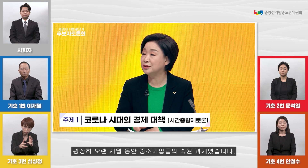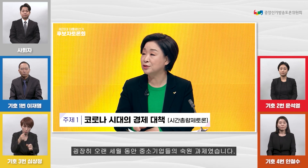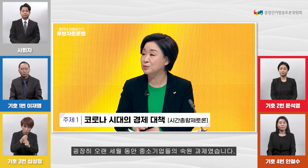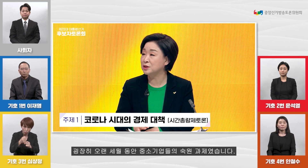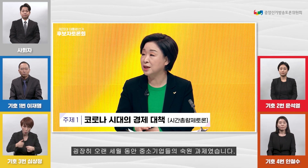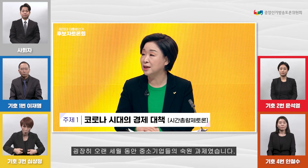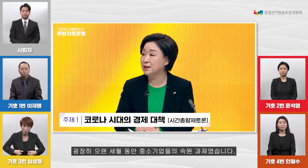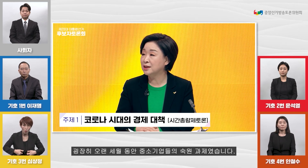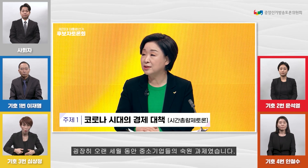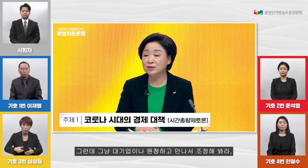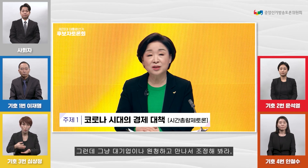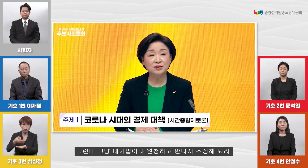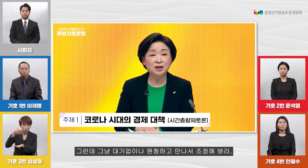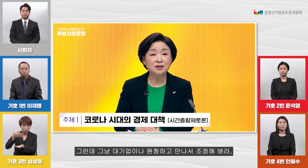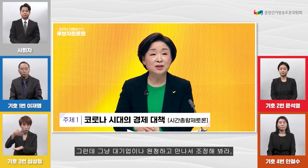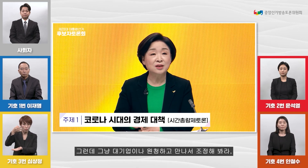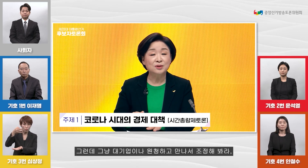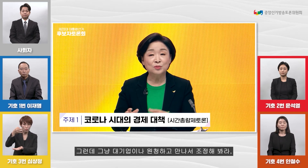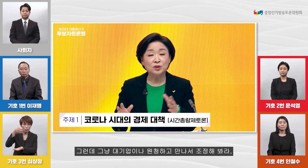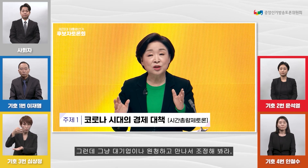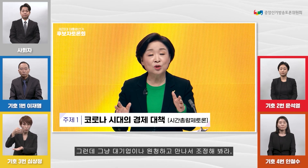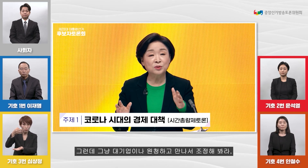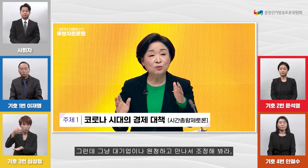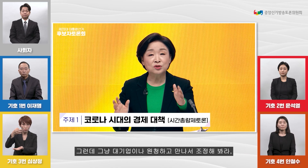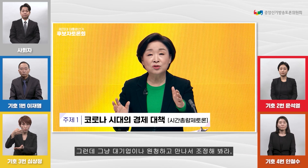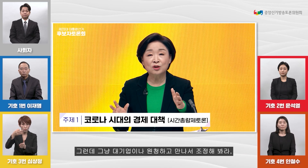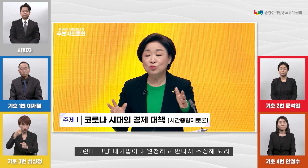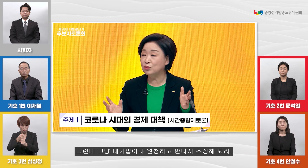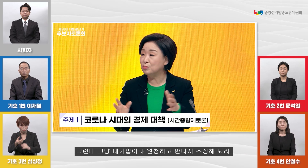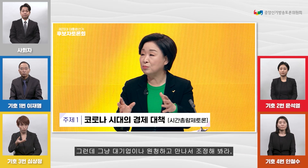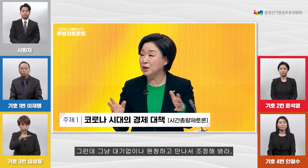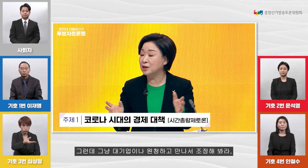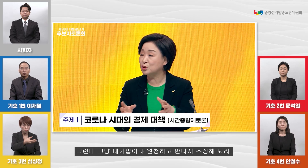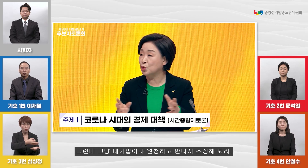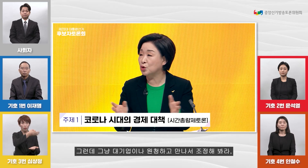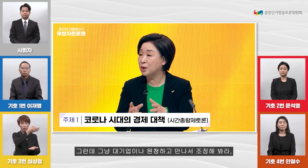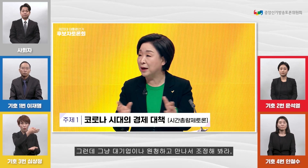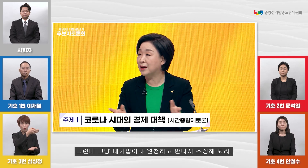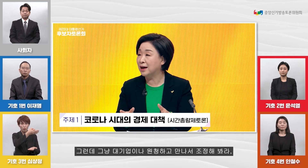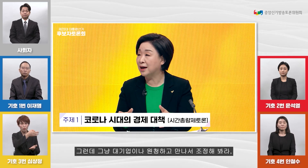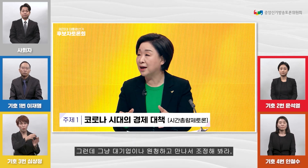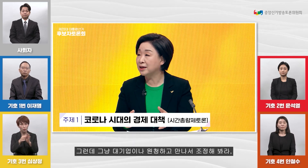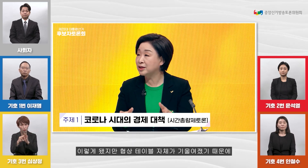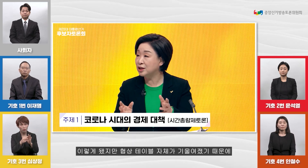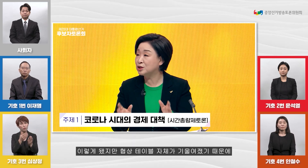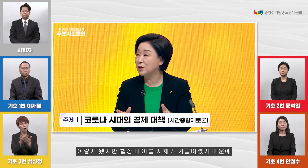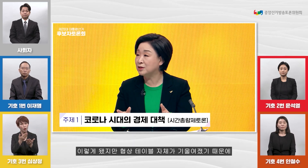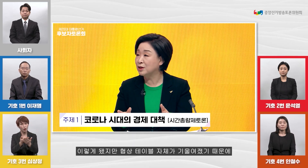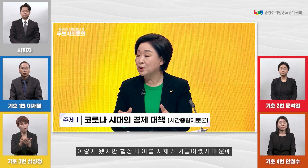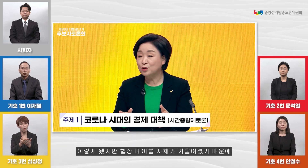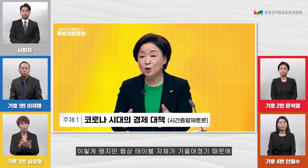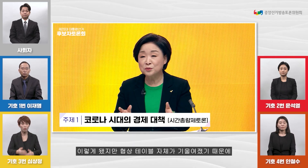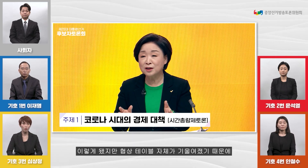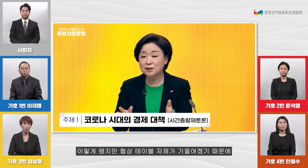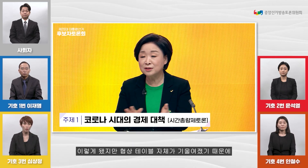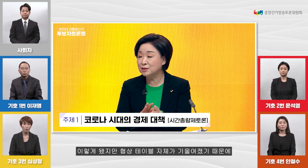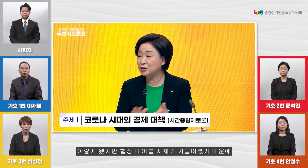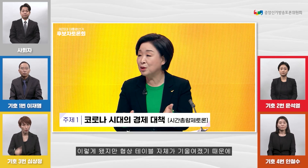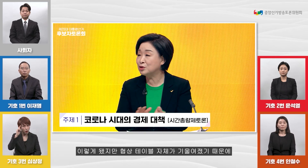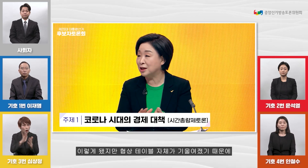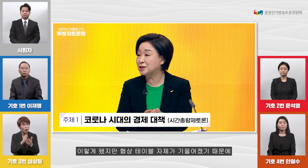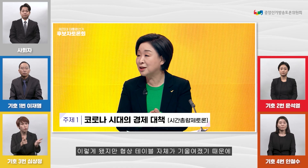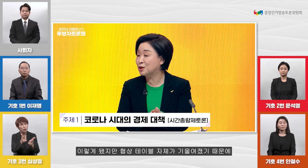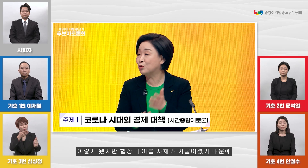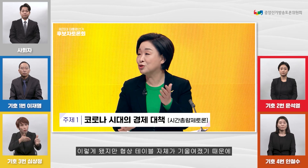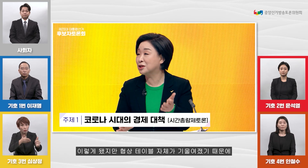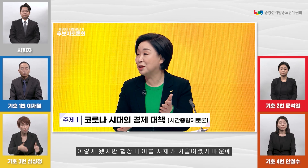수건 과제였습니다. 그런데 그냥 뭐 대기업이나 원청하고 만나서 조정해 봐라 이렇게 됐지만 그 협상